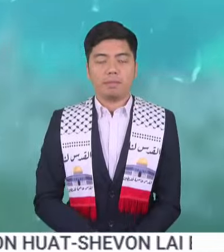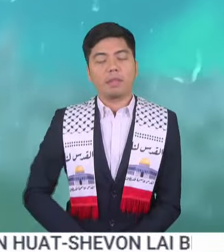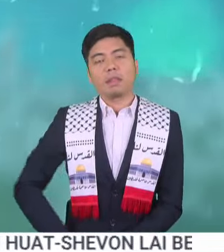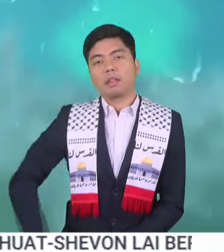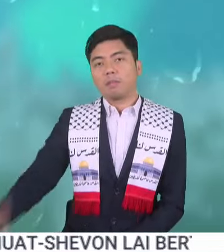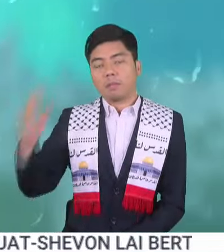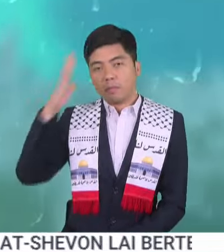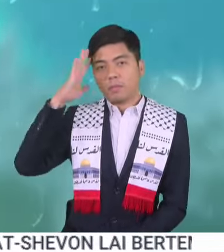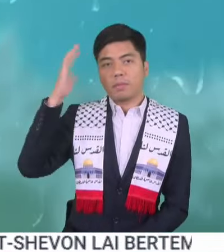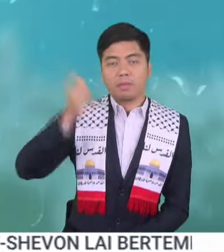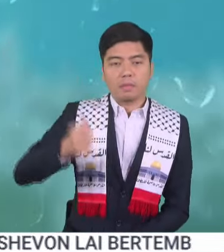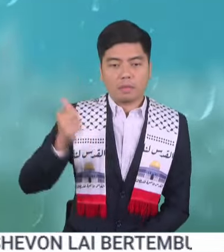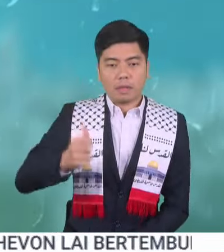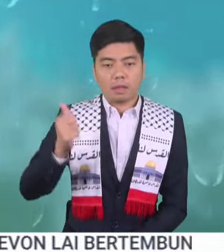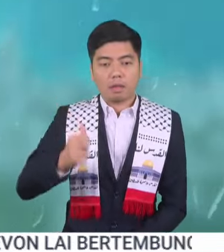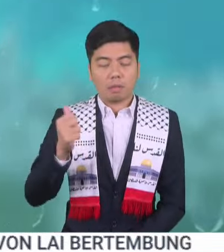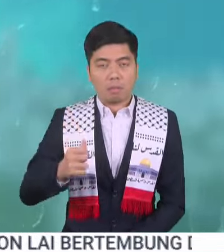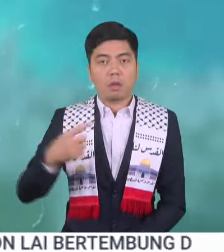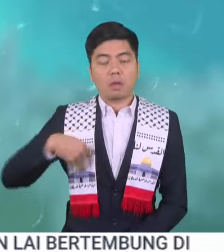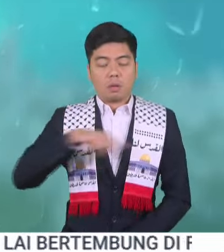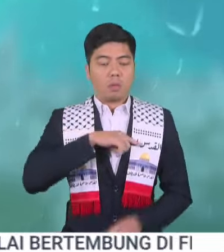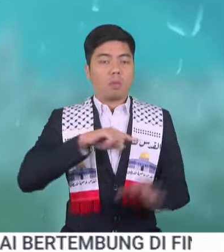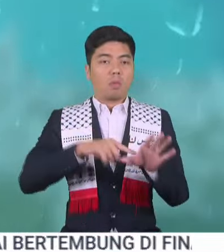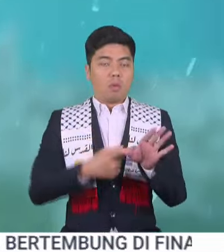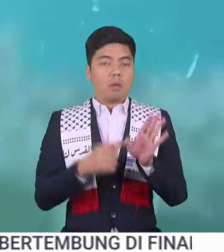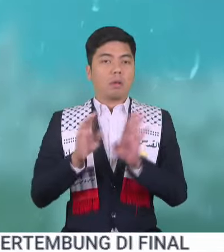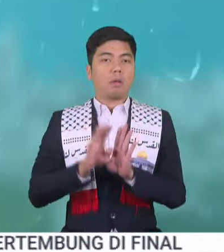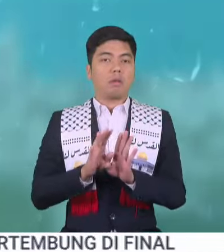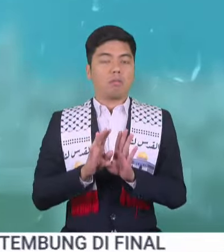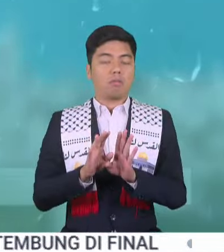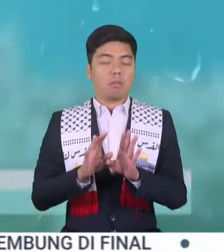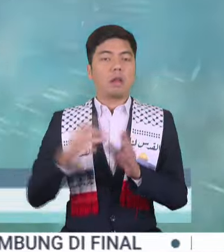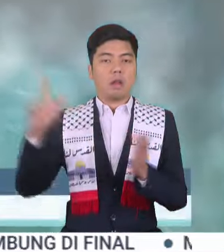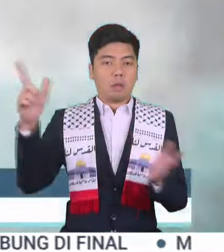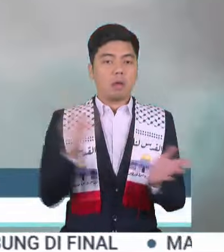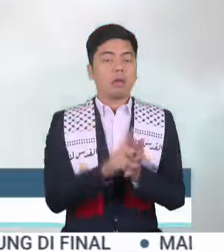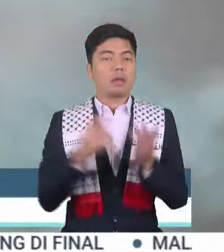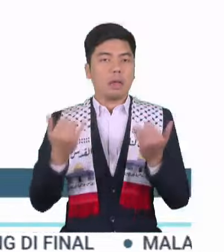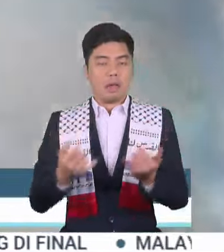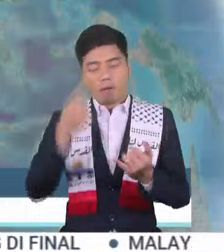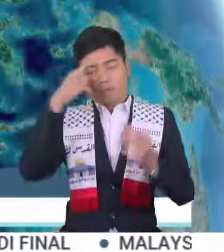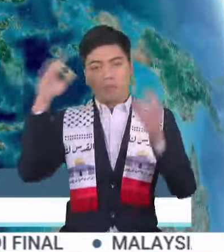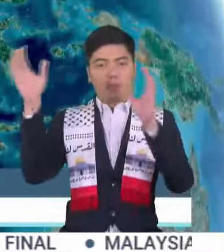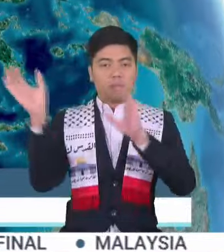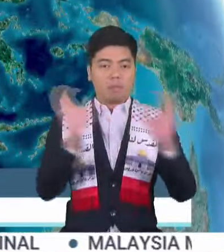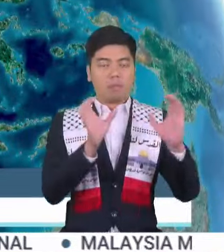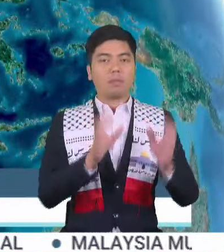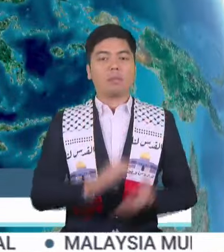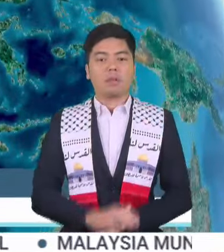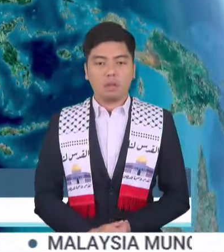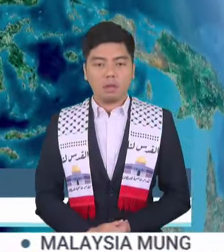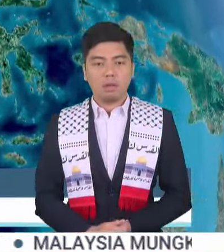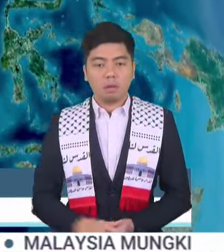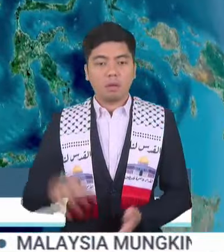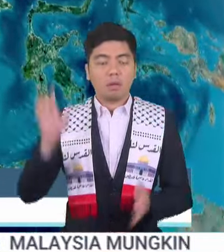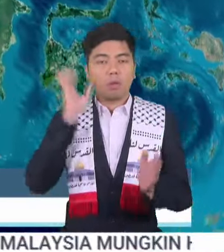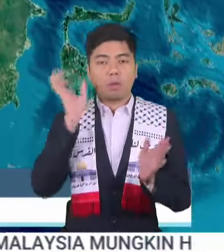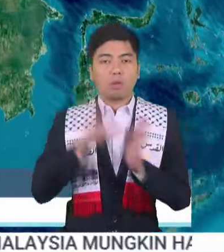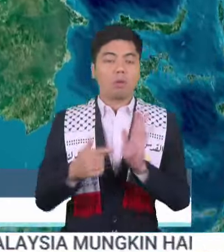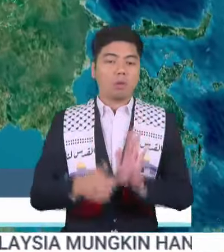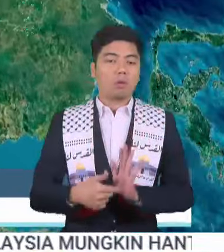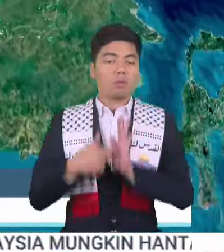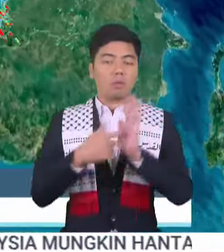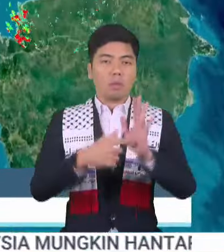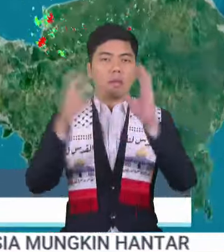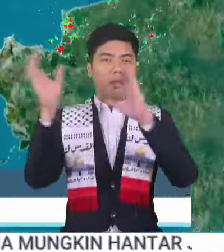Assalamualaikum dan salam sejahtera. Kita mulakan laporan pada petang ini dengan melihat keadaan cuaca semasa. Imej radar menunjukkan